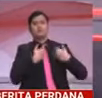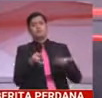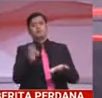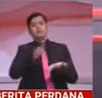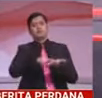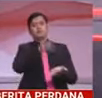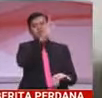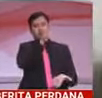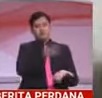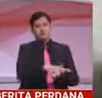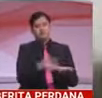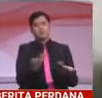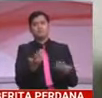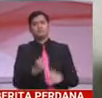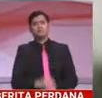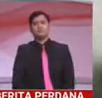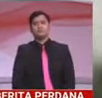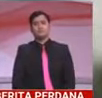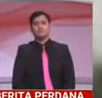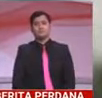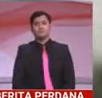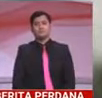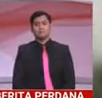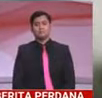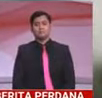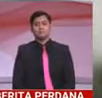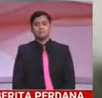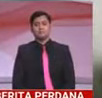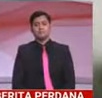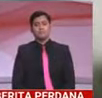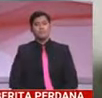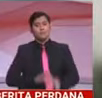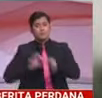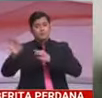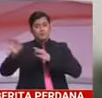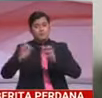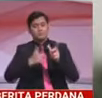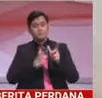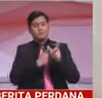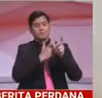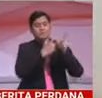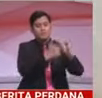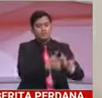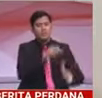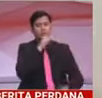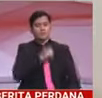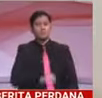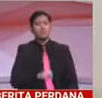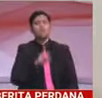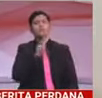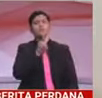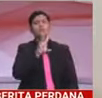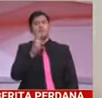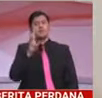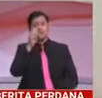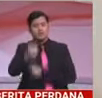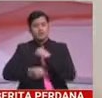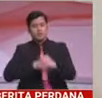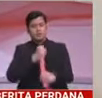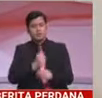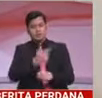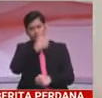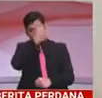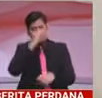oleh Hai jelas edly berusia 26 tahun itu kekangan Pendem Eko